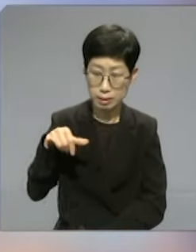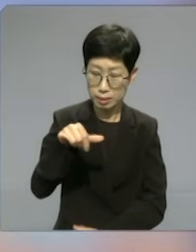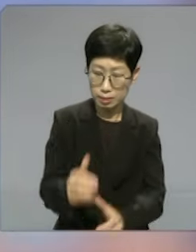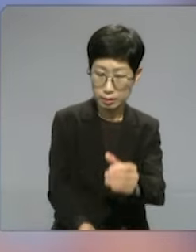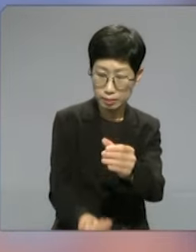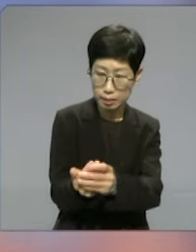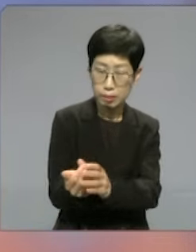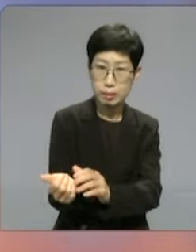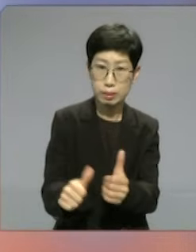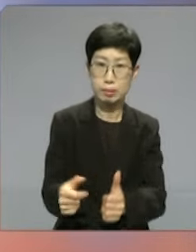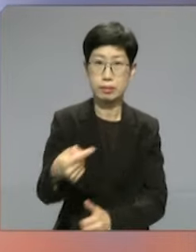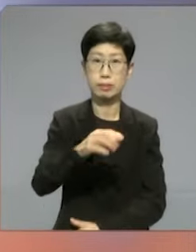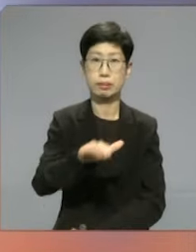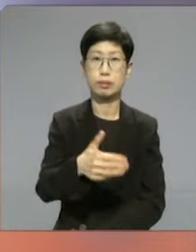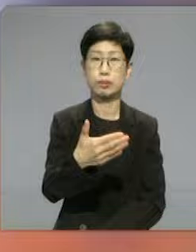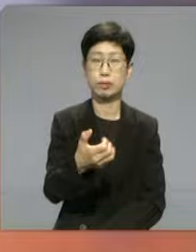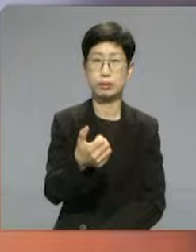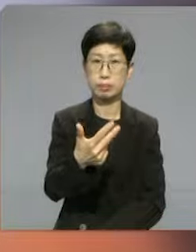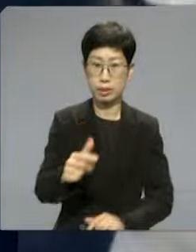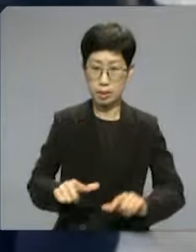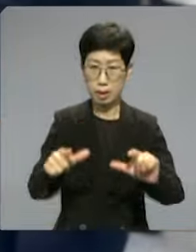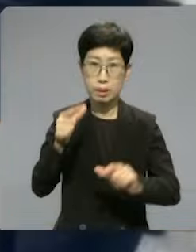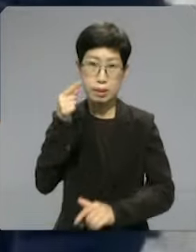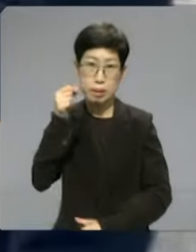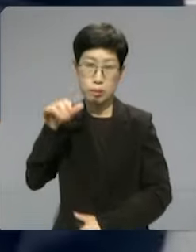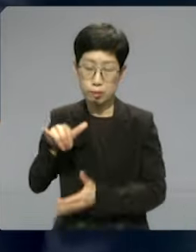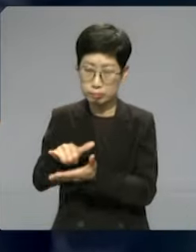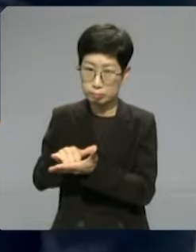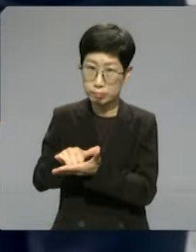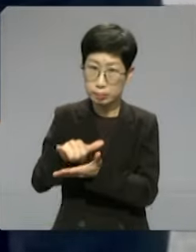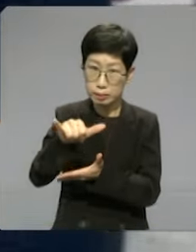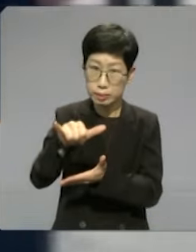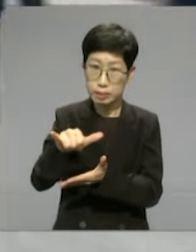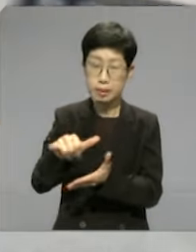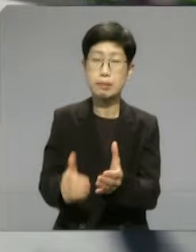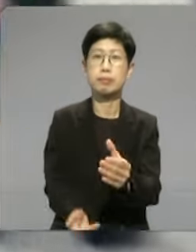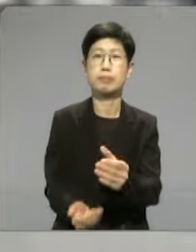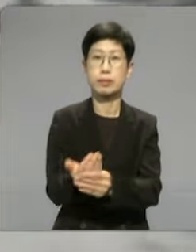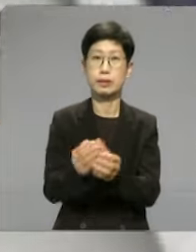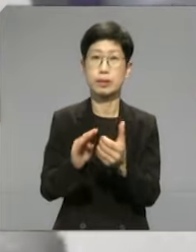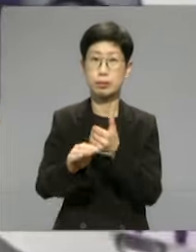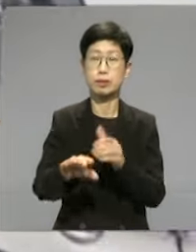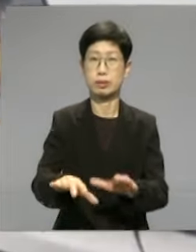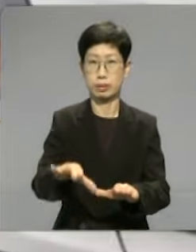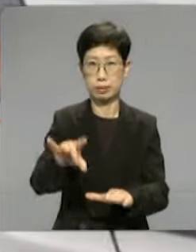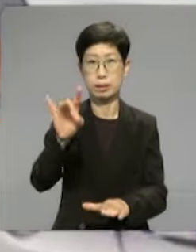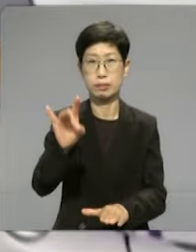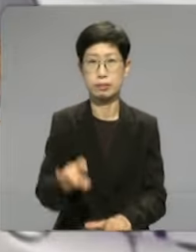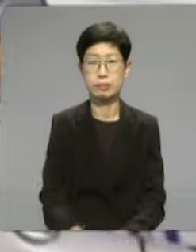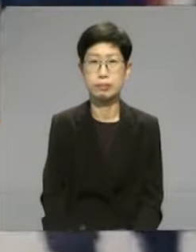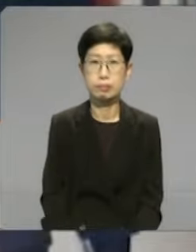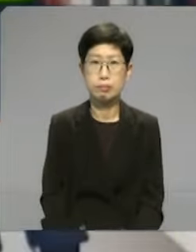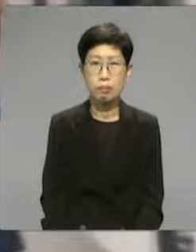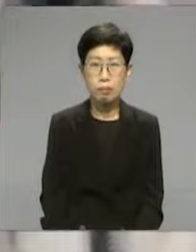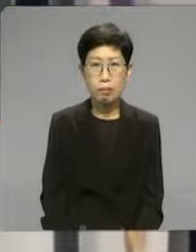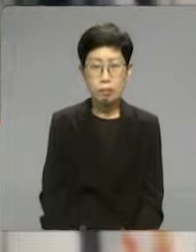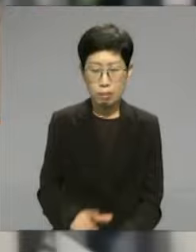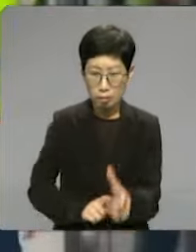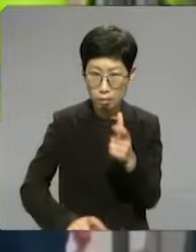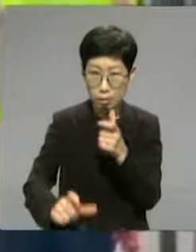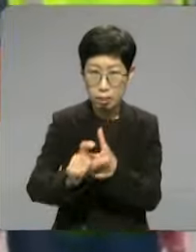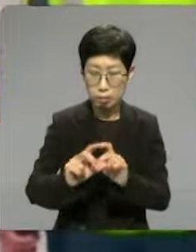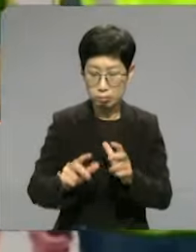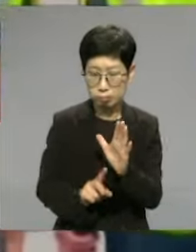사망자는 1997년 도쿄발 호놀룰루행 항공기 이후 이번이 처음. 과학자들은 점점 뚜렷해지는